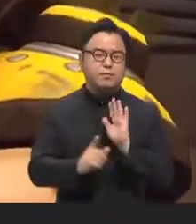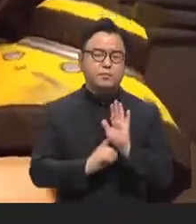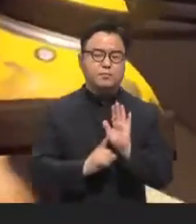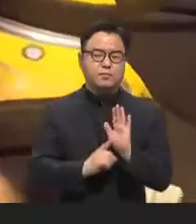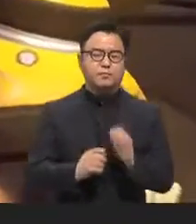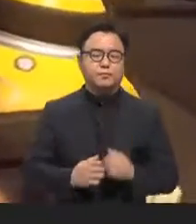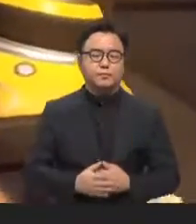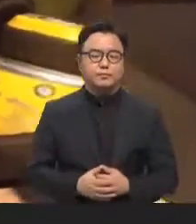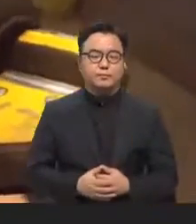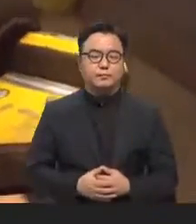이수민입니다